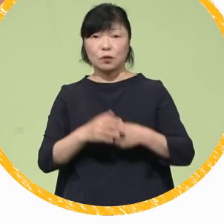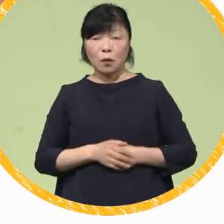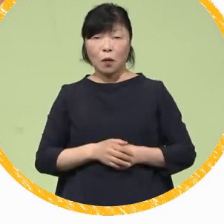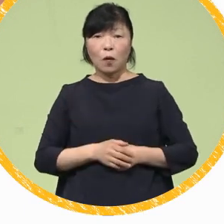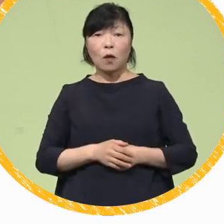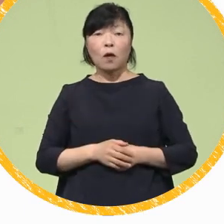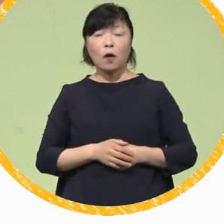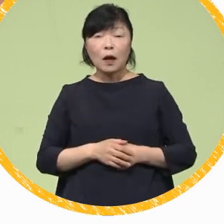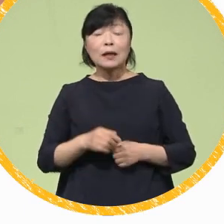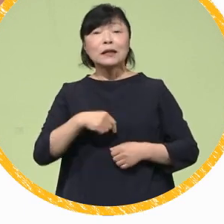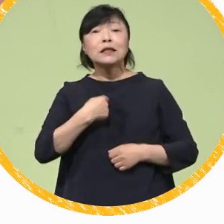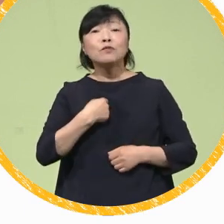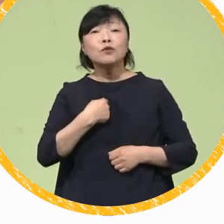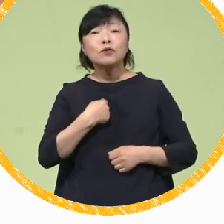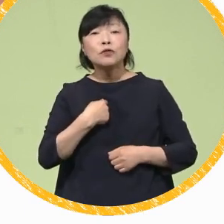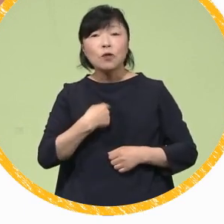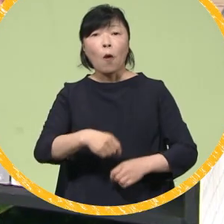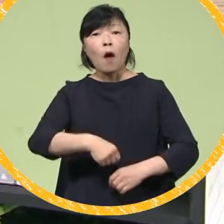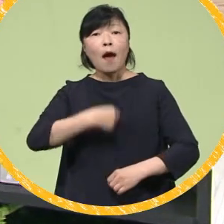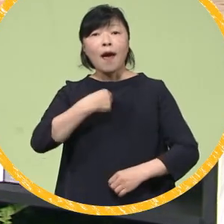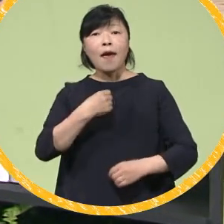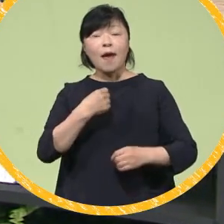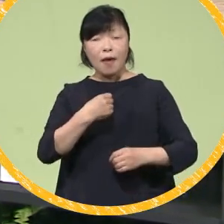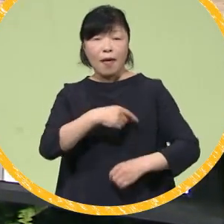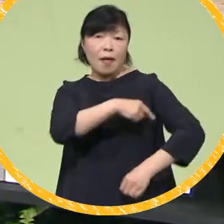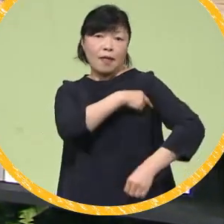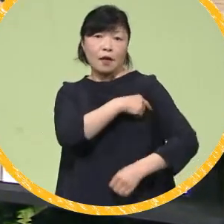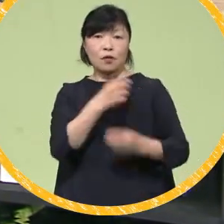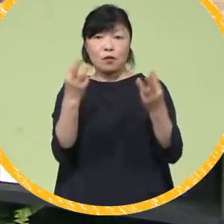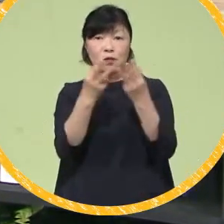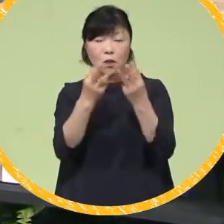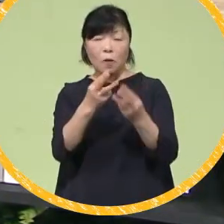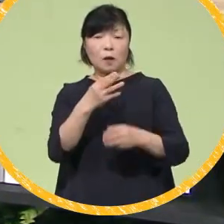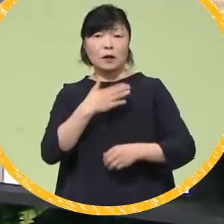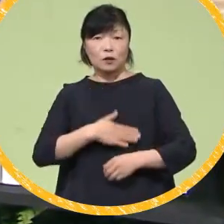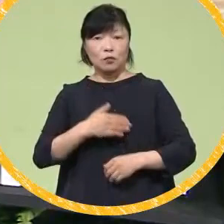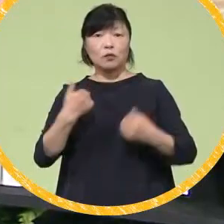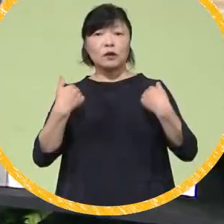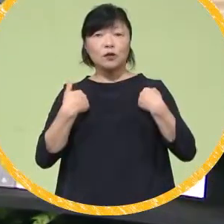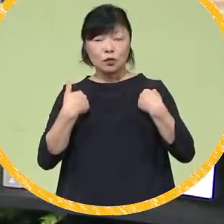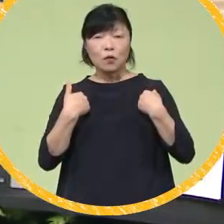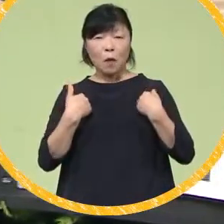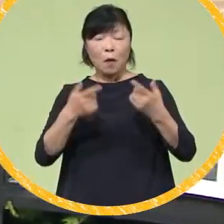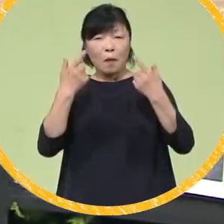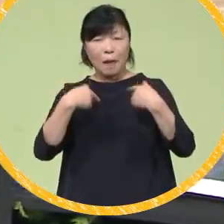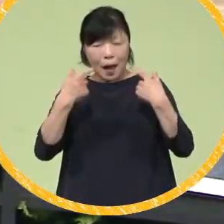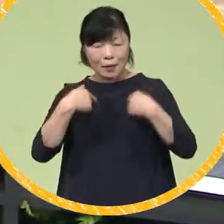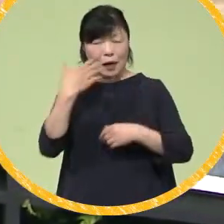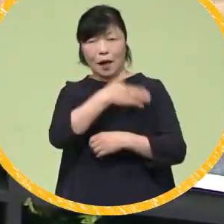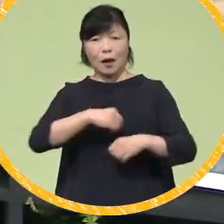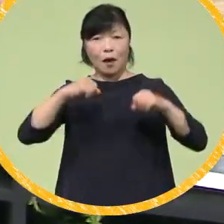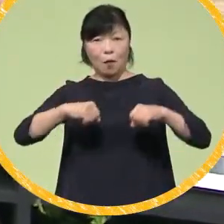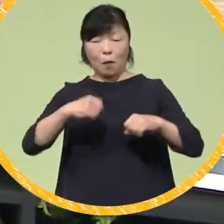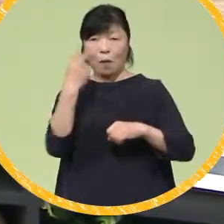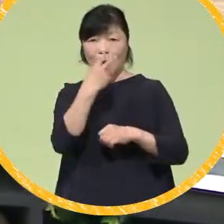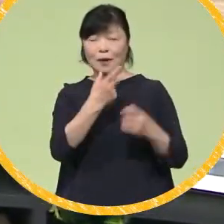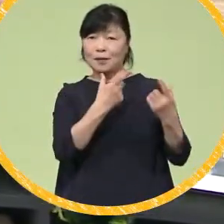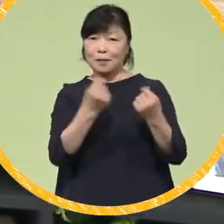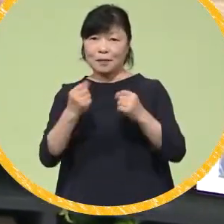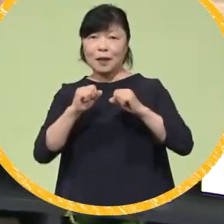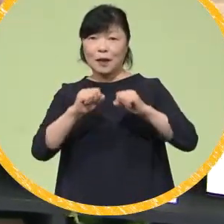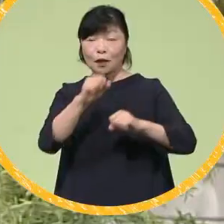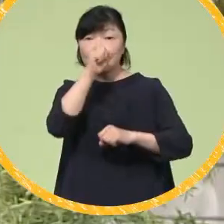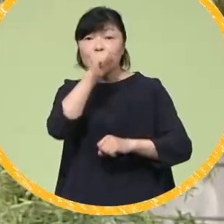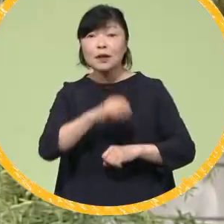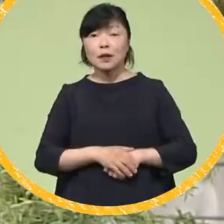ためにも平熱を知っておくことは有効です。日頃から自分の体を知り、健康管理を充実させてくださいね。 はい、